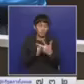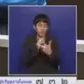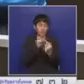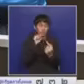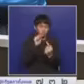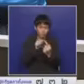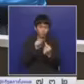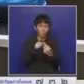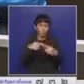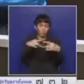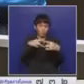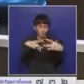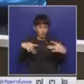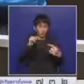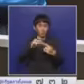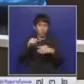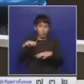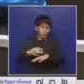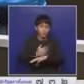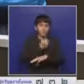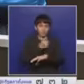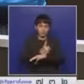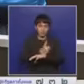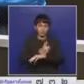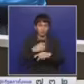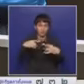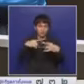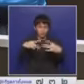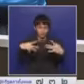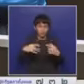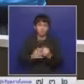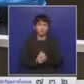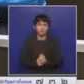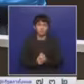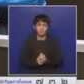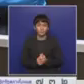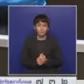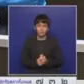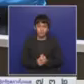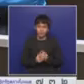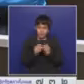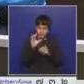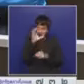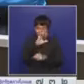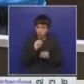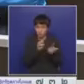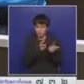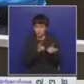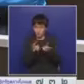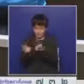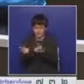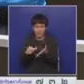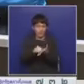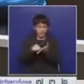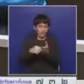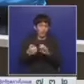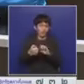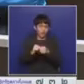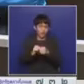แย้งทางการเมืองเป็นการหาทางแก้ไขปัญหาวิกฤตทางการ